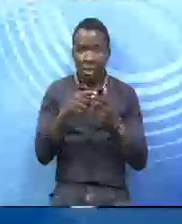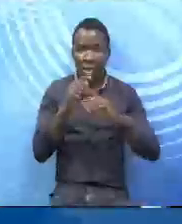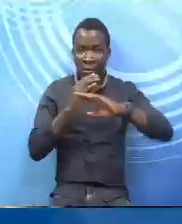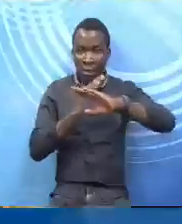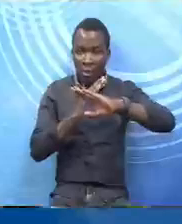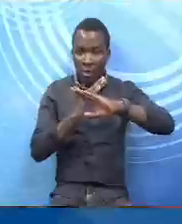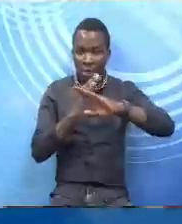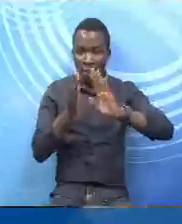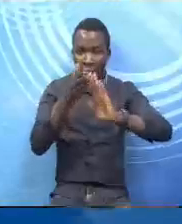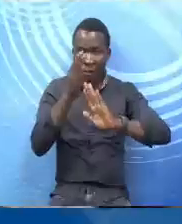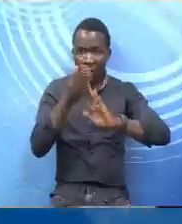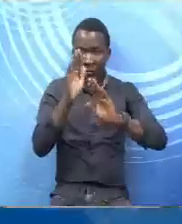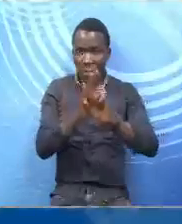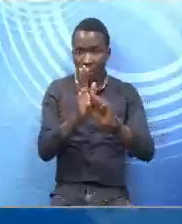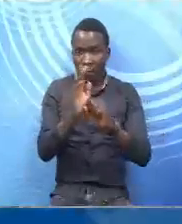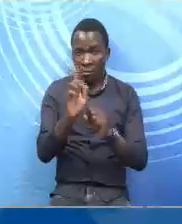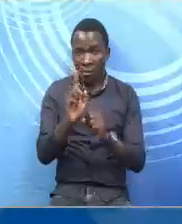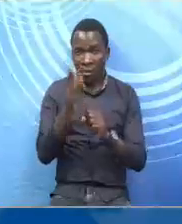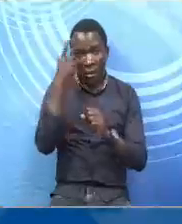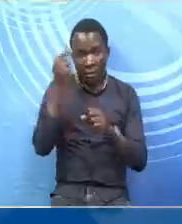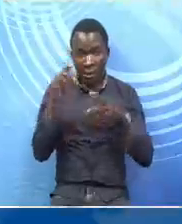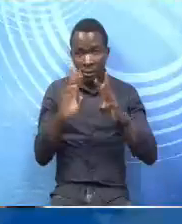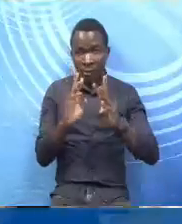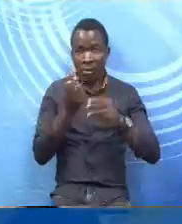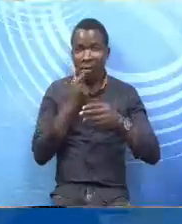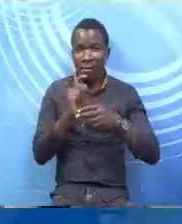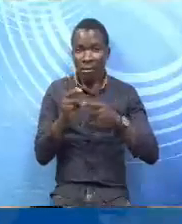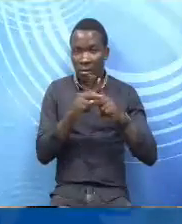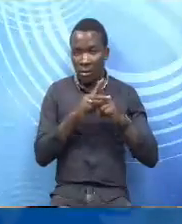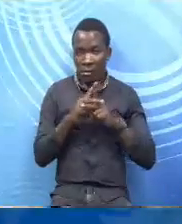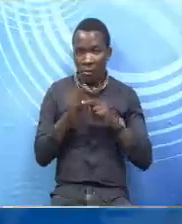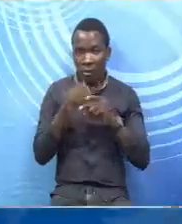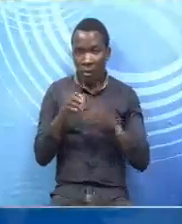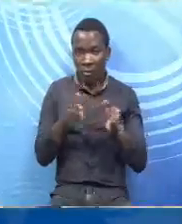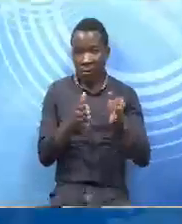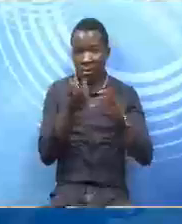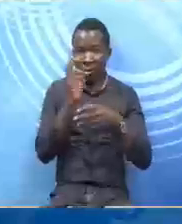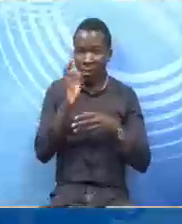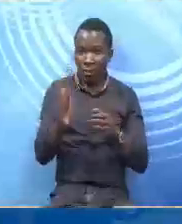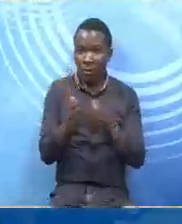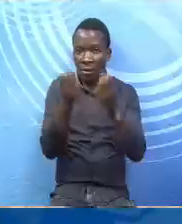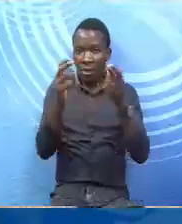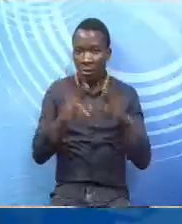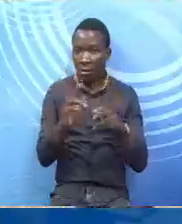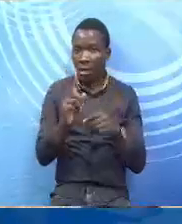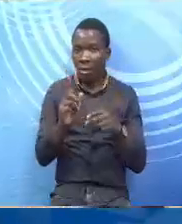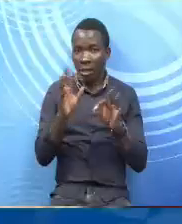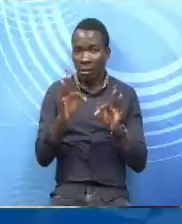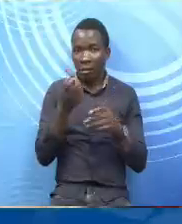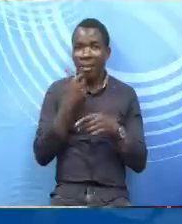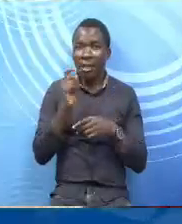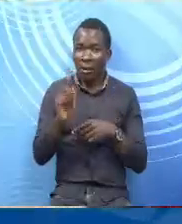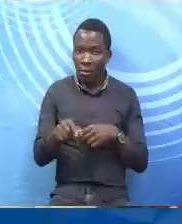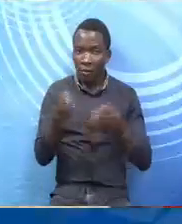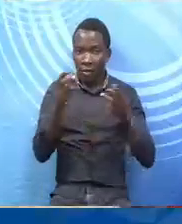mwinshi bakamenya uko bagomba kwitwara mu muhanda kuko rebye iyi mpanuka ibaye ntabwo ari ibintu rwose byakagombye kubaho kuko